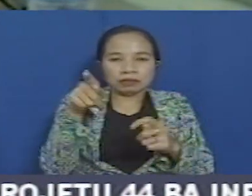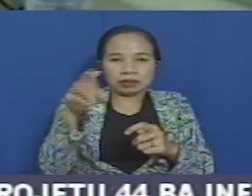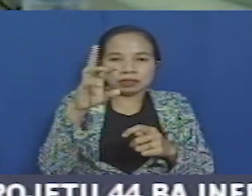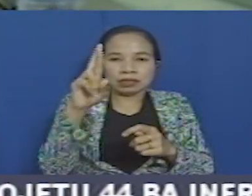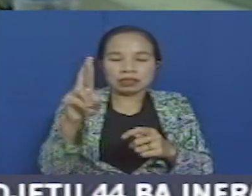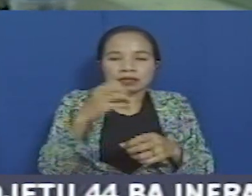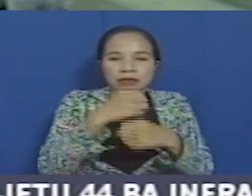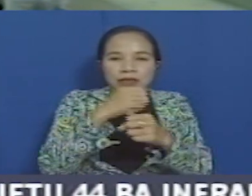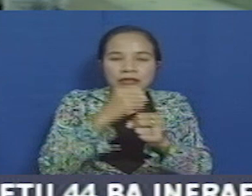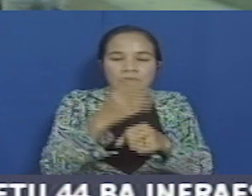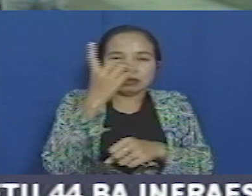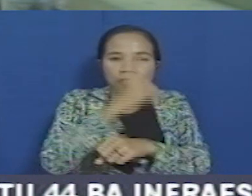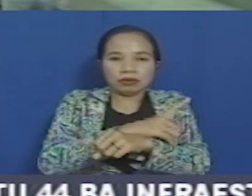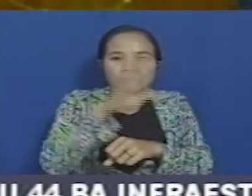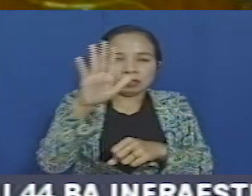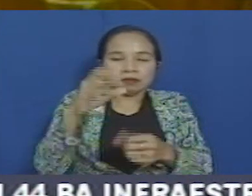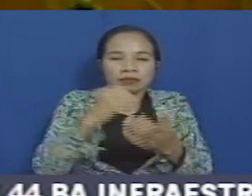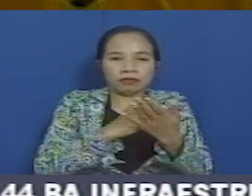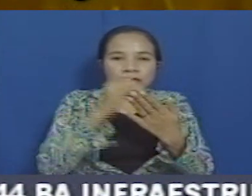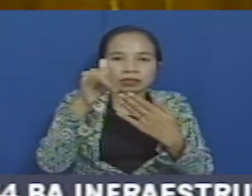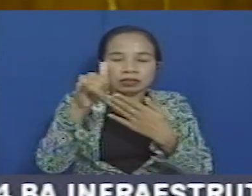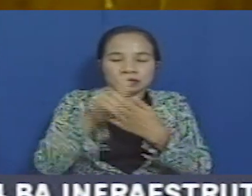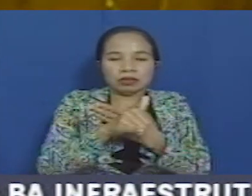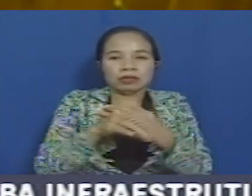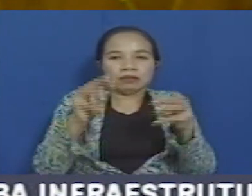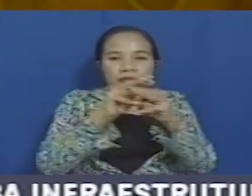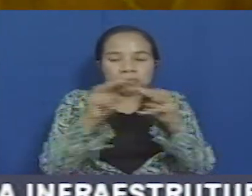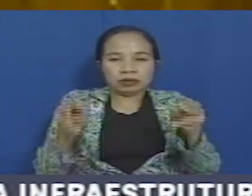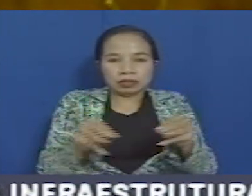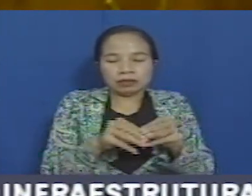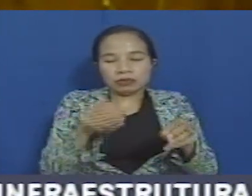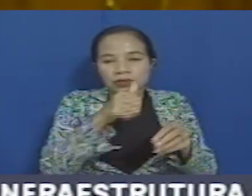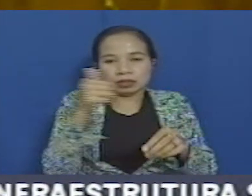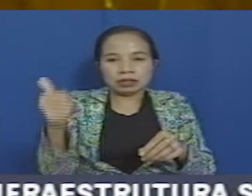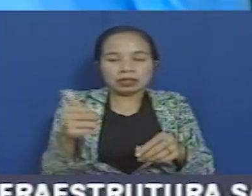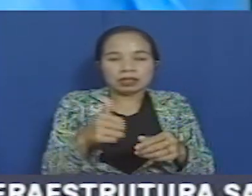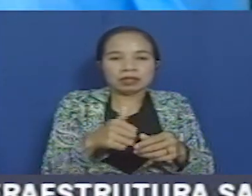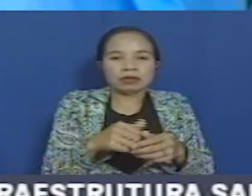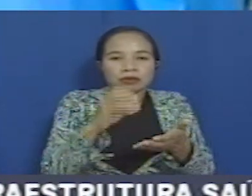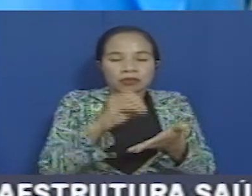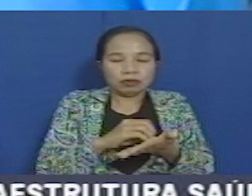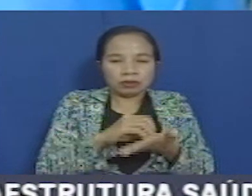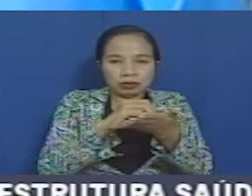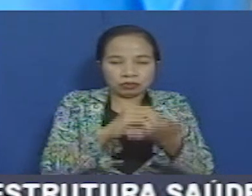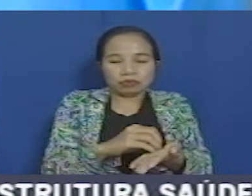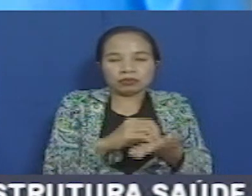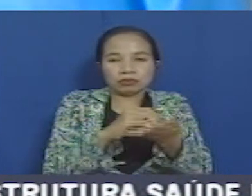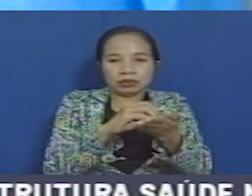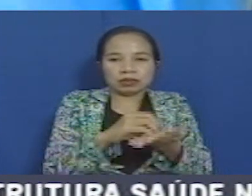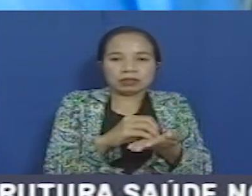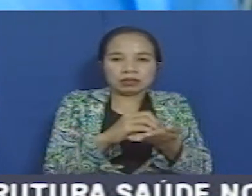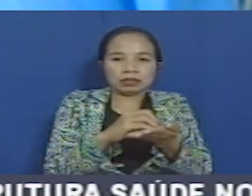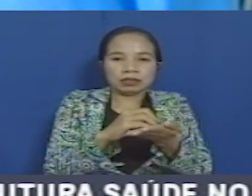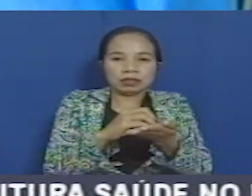PCR nebehalo iha loron lima fulan zulu iha municipio Siraceluk Region Administrativa